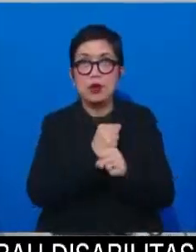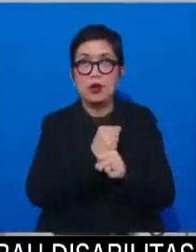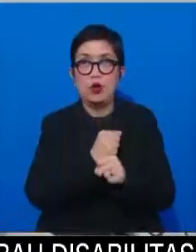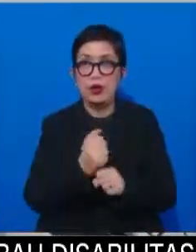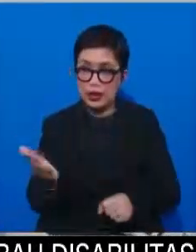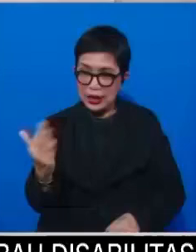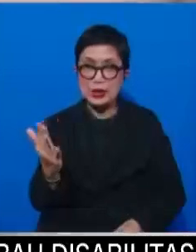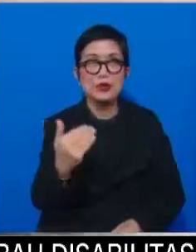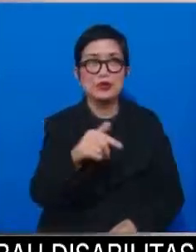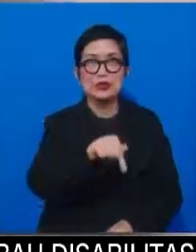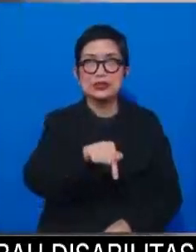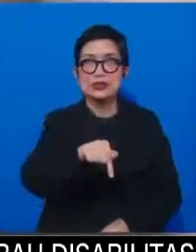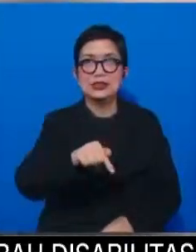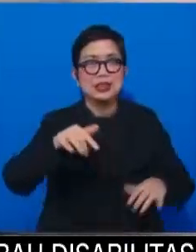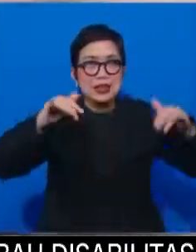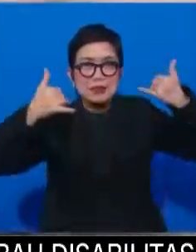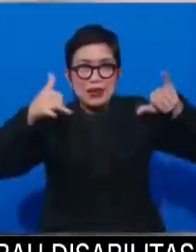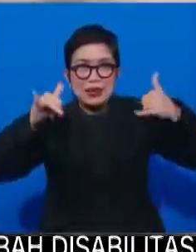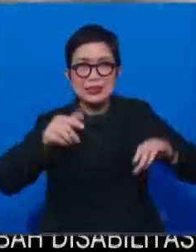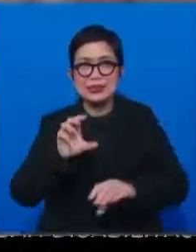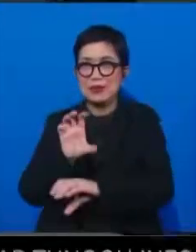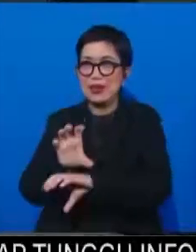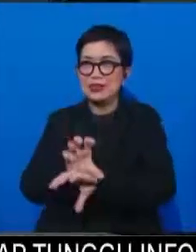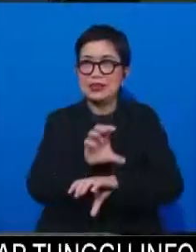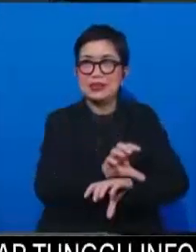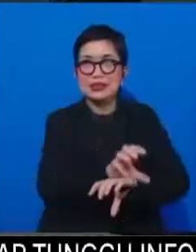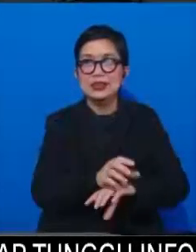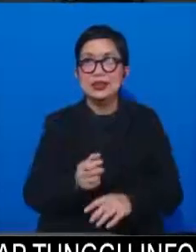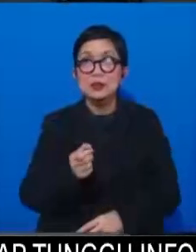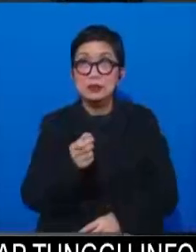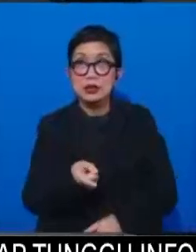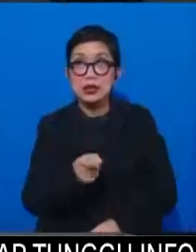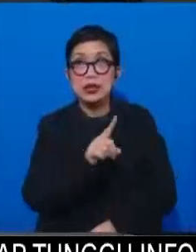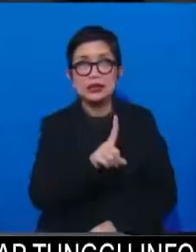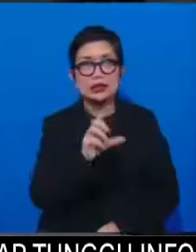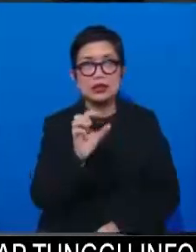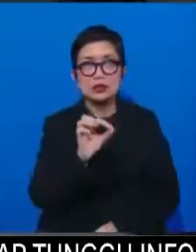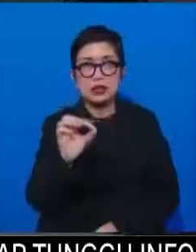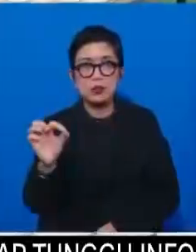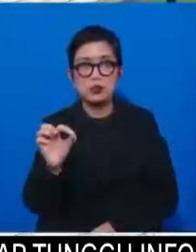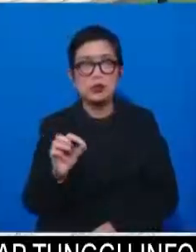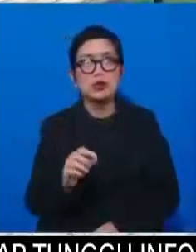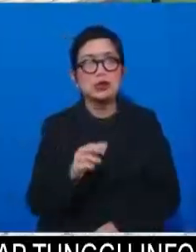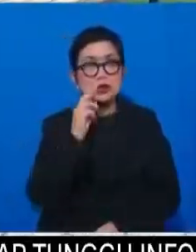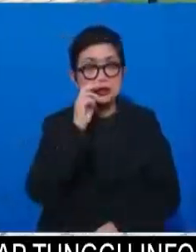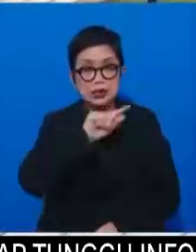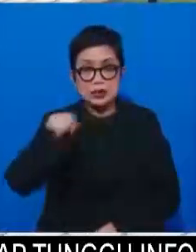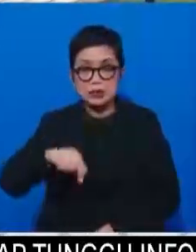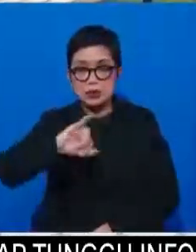bisa bermain di sini bersama anjing kesayangan, pengunjung dikenakan biaya Rp100.000 pada hari Senin hingga Jumat